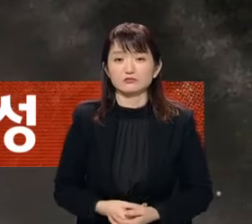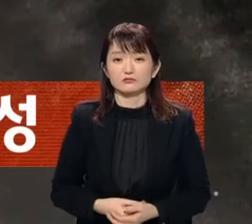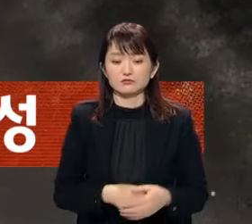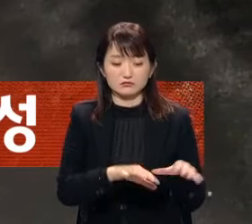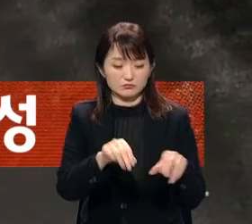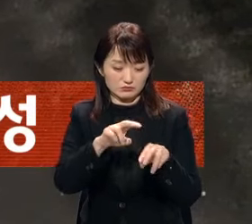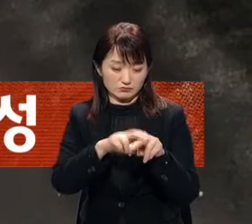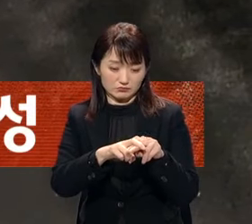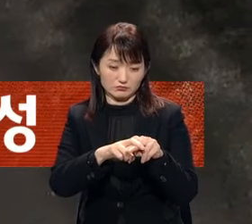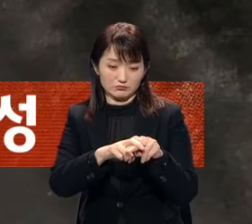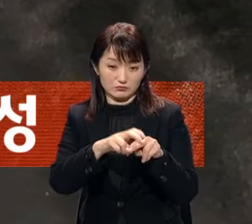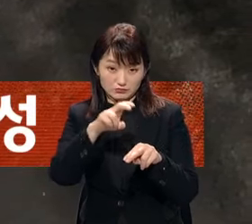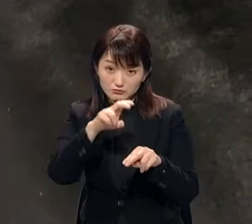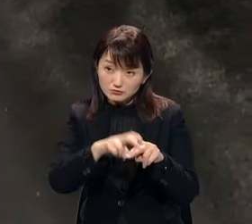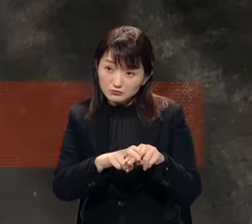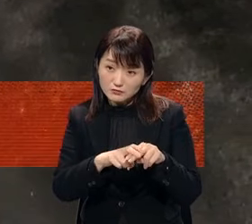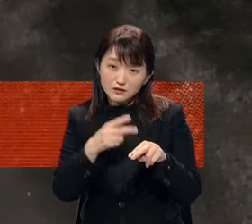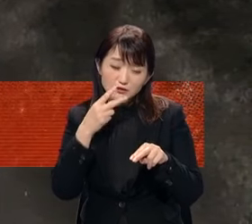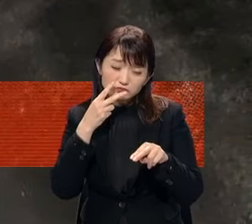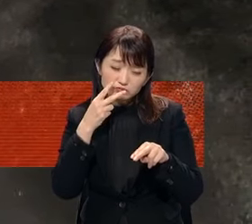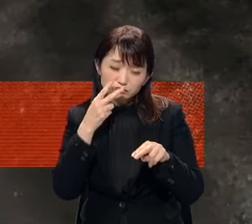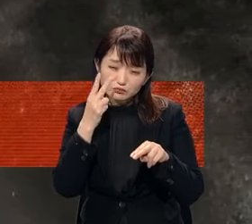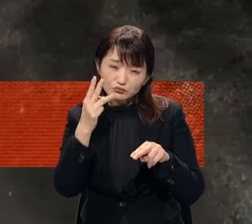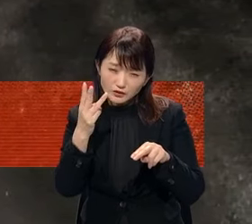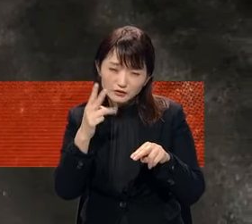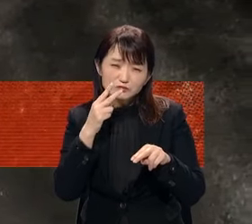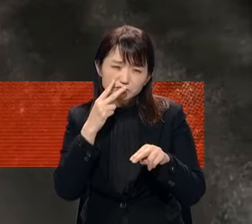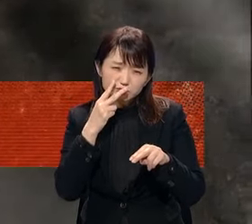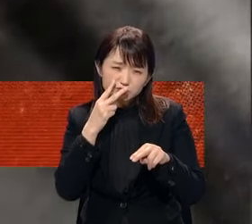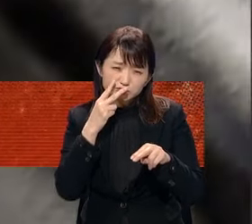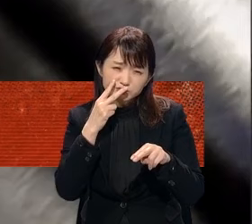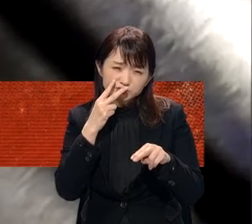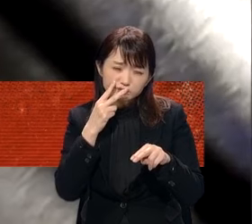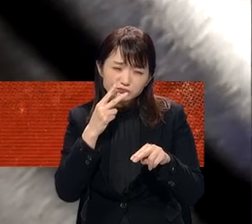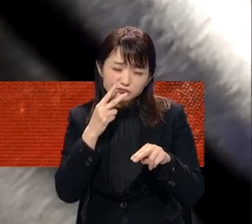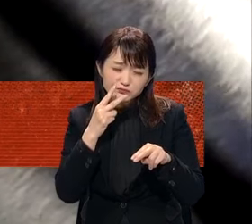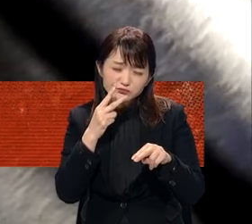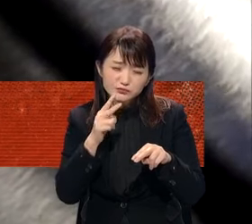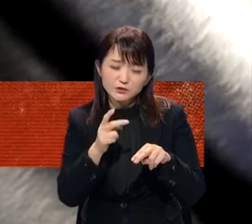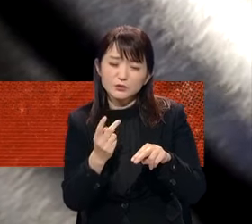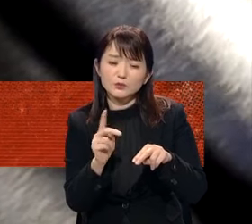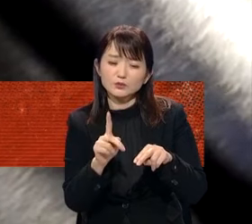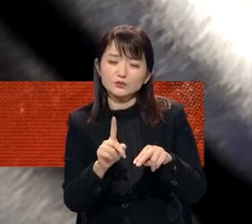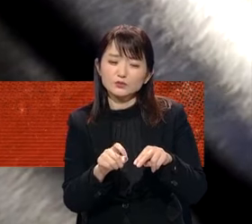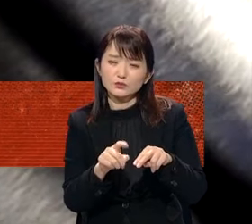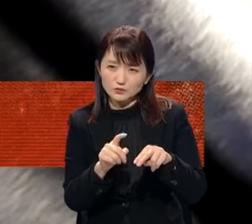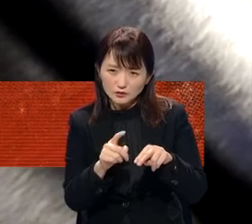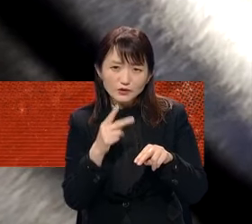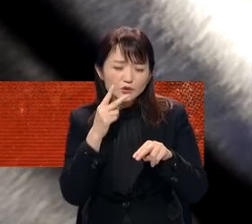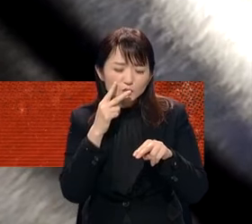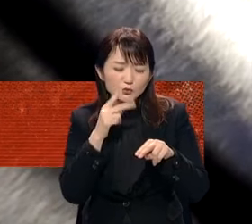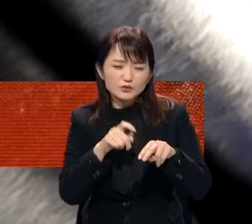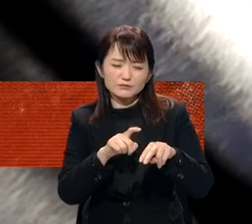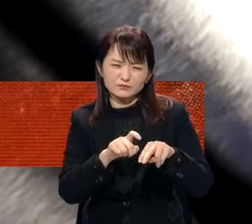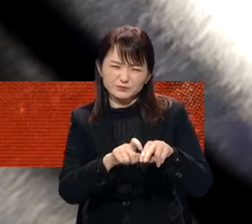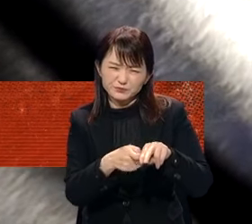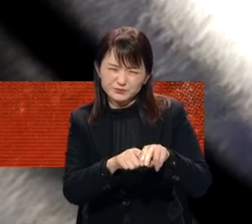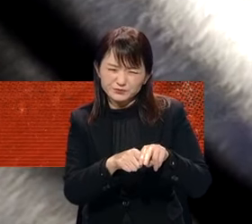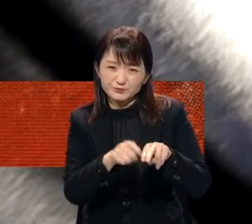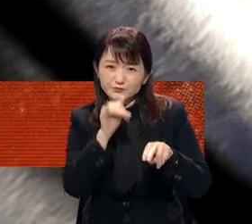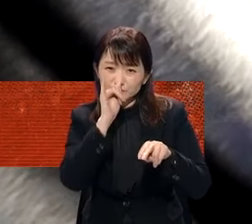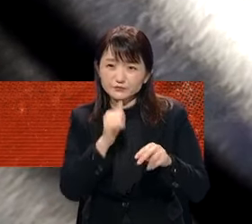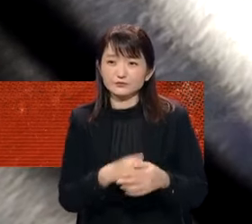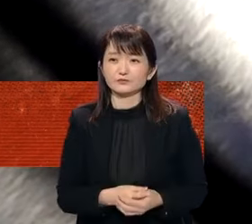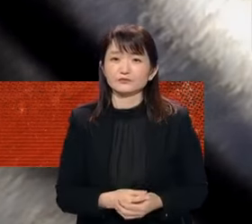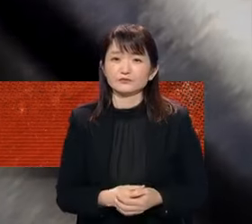앉더니 담배 두세 개 피를 잇따라서 피운 겁니다. 그런데 이 담뱃재를 소파에 털고 또 꽁초로 이 소파를 지지기까지 했습니다. 그